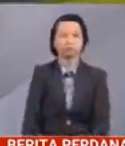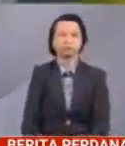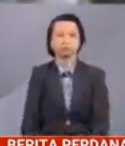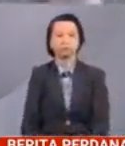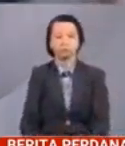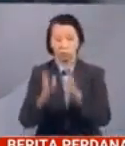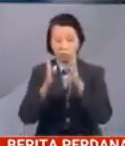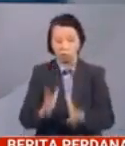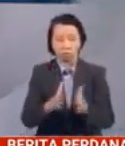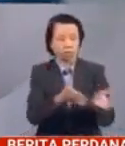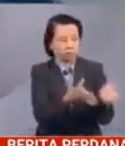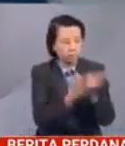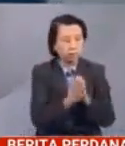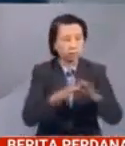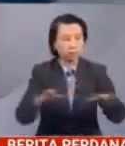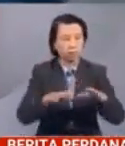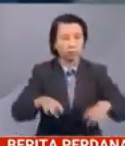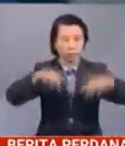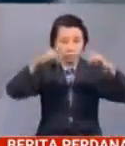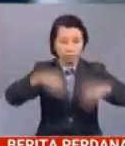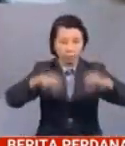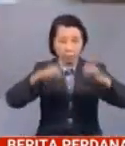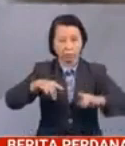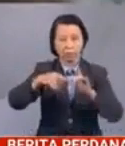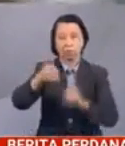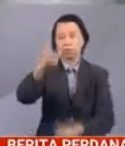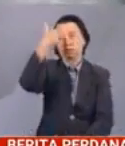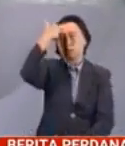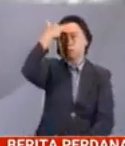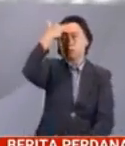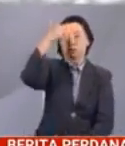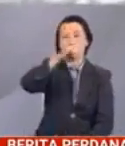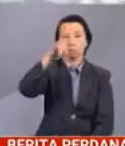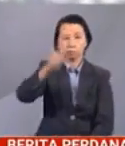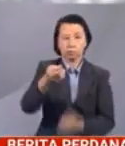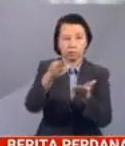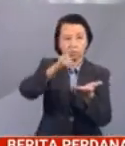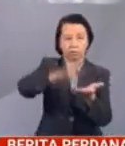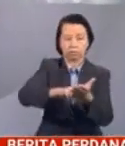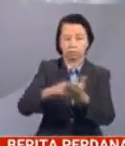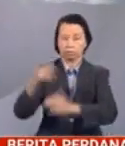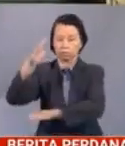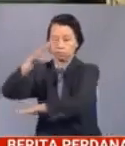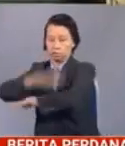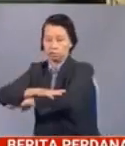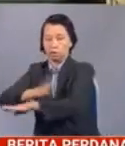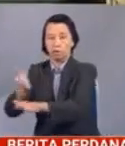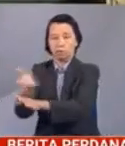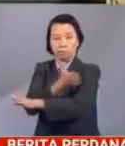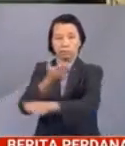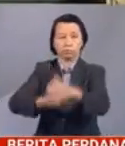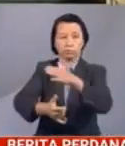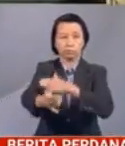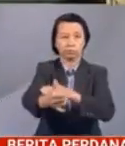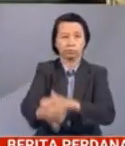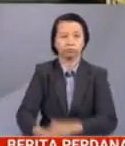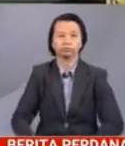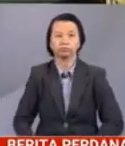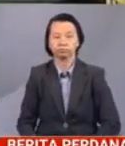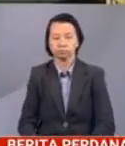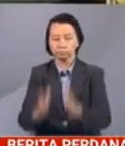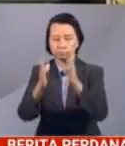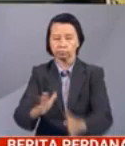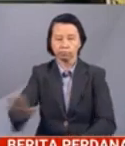Pelanggan pula diminta menjalani pemeriksaan suhu badan dan perlu mendaftar di kaunter sebelum memasuki. Pelanggan tidak perlu